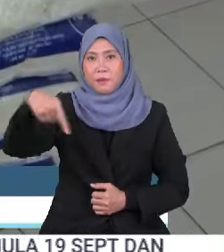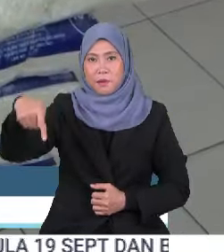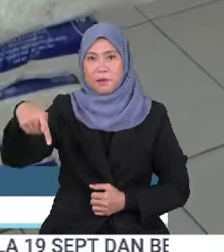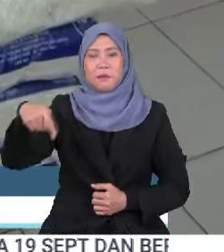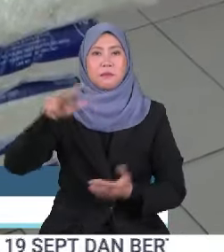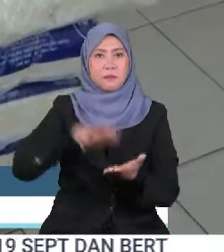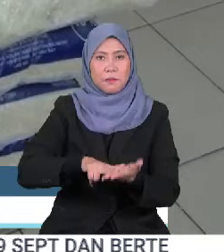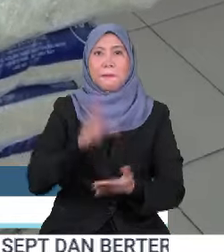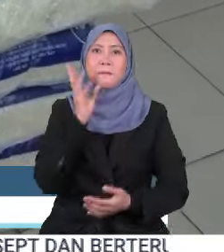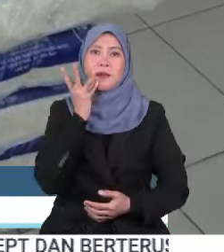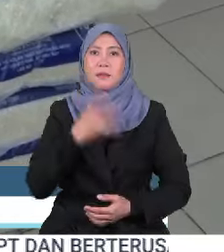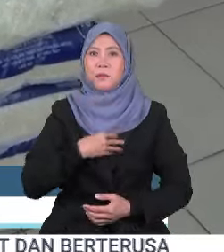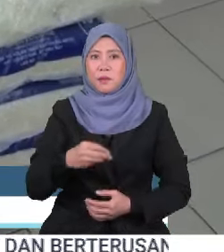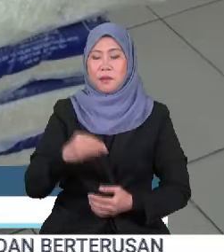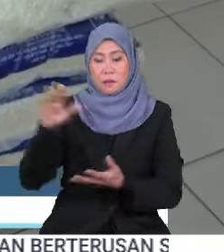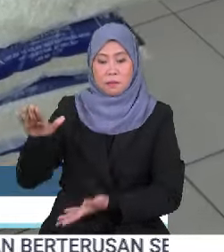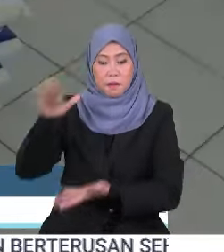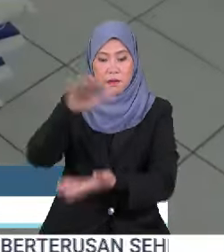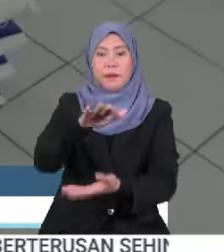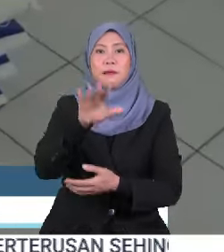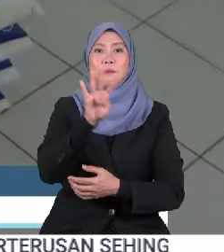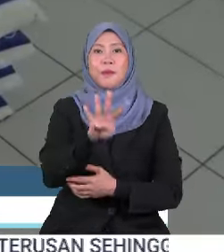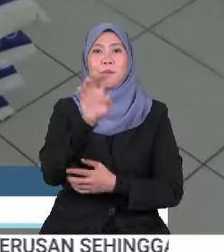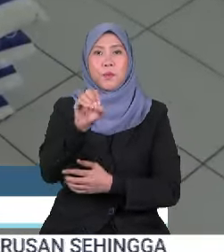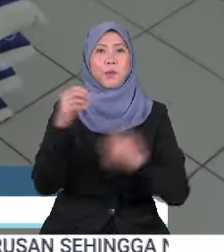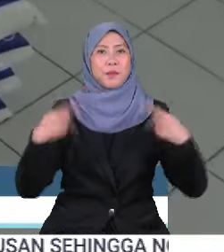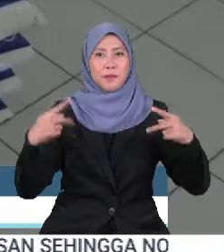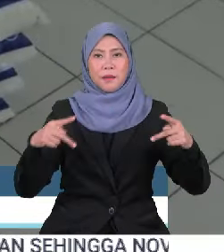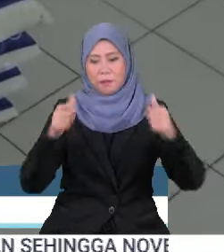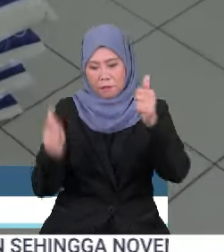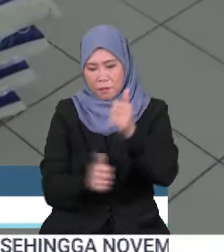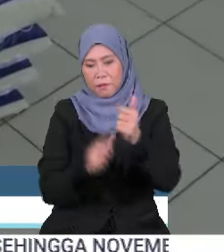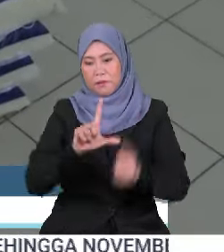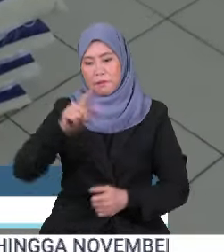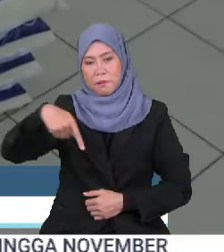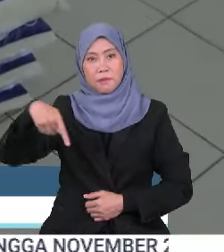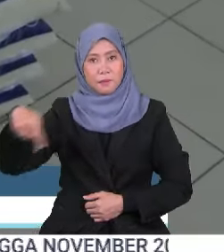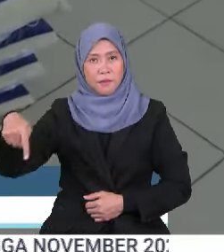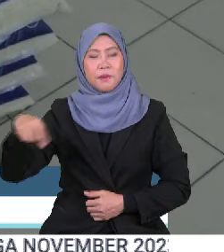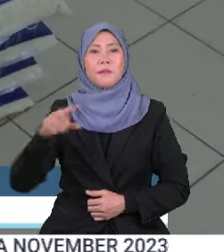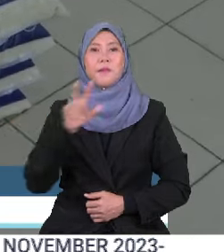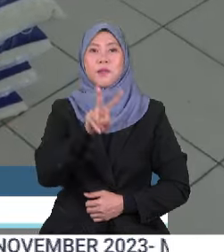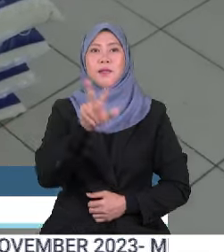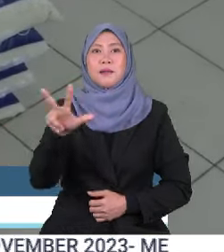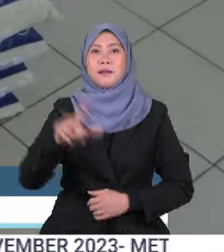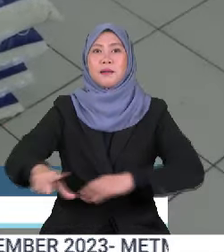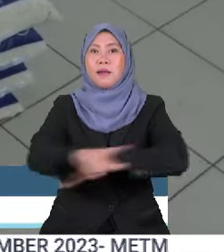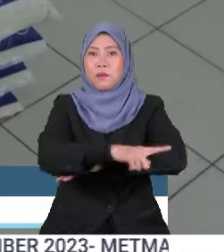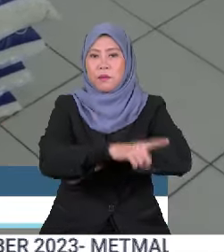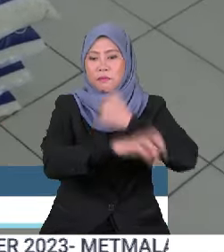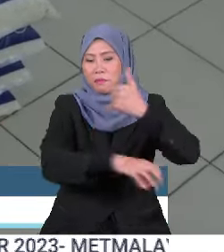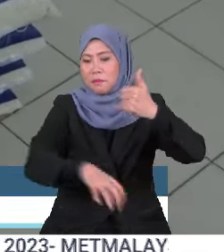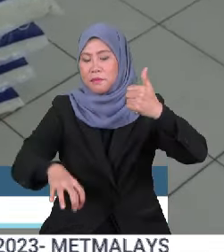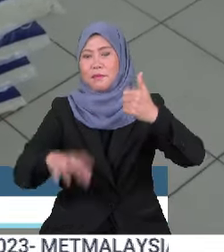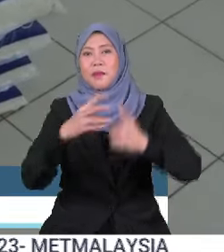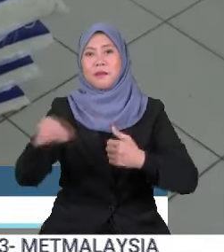Salim mengesahkan beras putih tempatan dibekalkan ke 40 premis di bawah LPP. Ia termasuk di 23 peladang outlet, 8